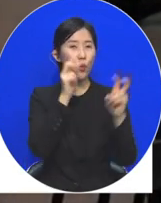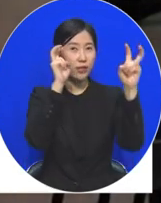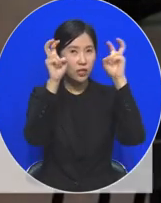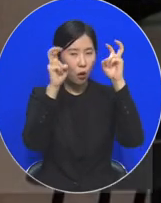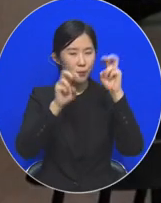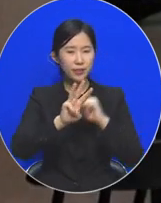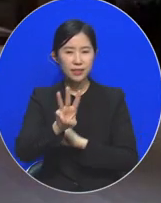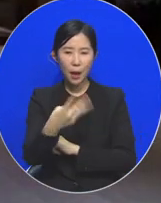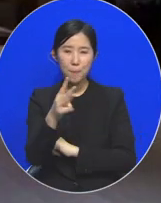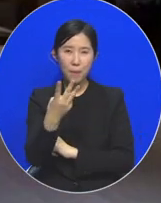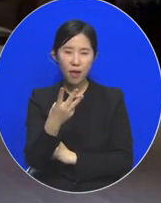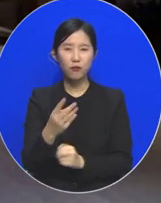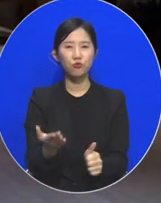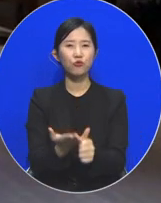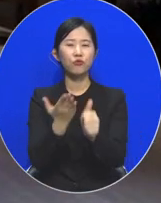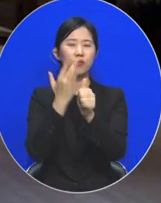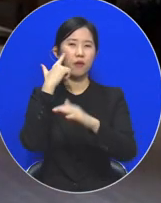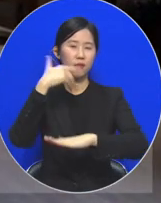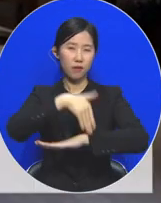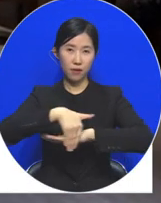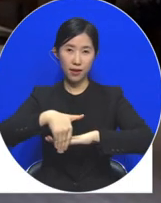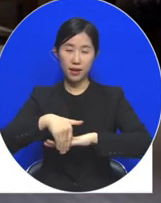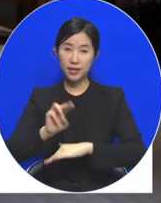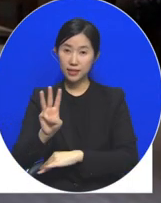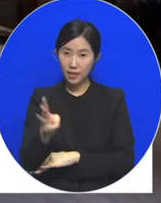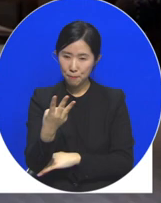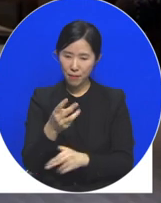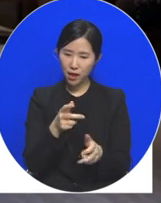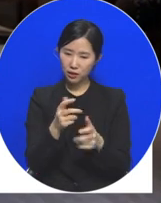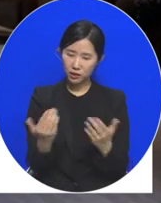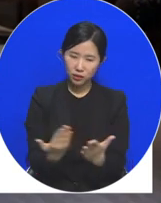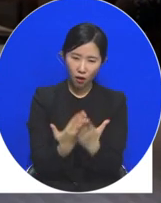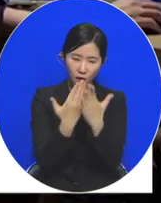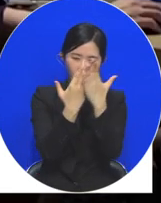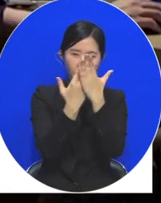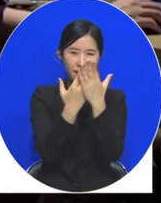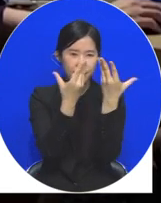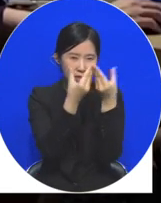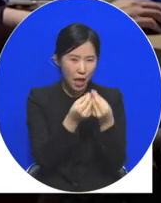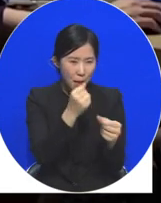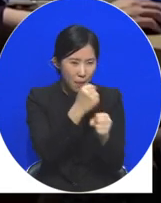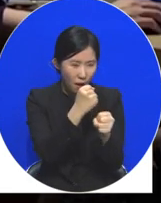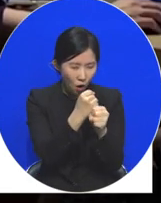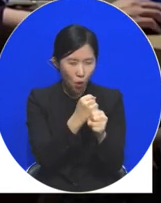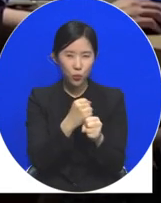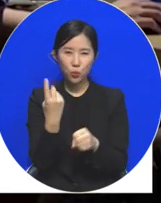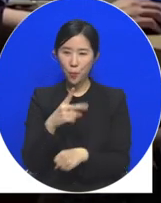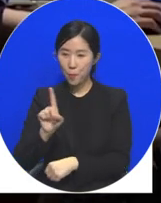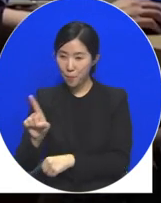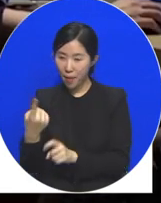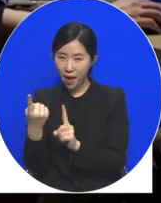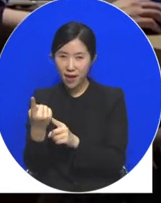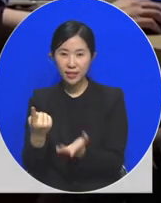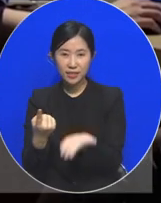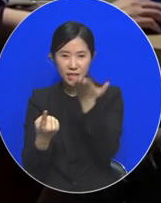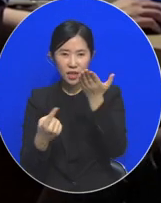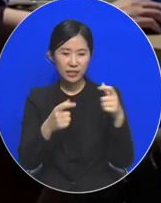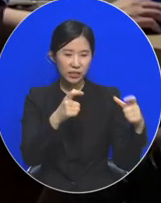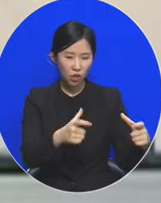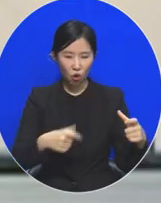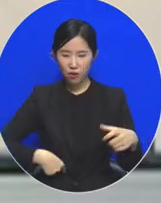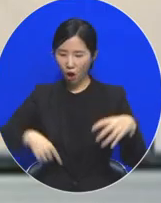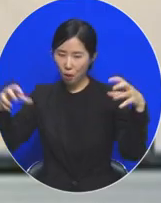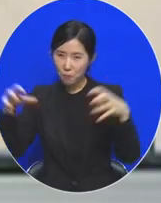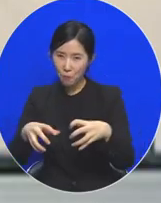300개를 육성합니다 또 300개의 성장 프로젝트 사례를 만들고 100개 이상의 지역협업 모델도 발굴할 계획입니다